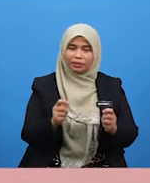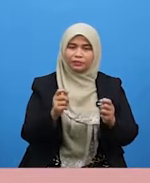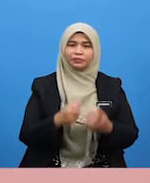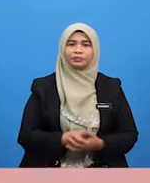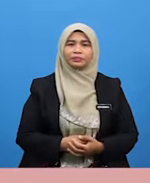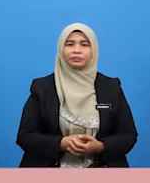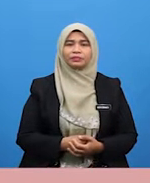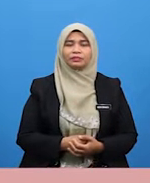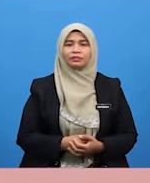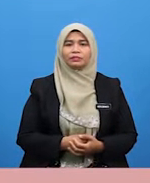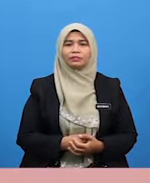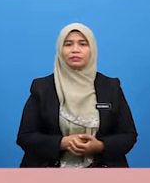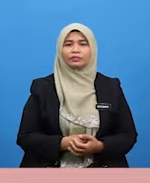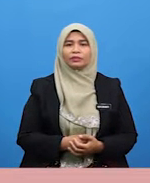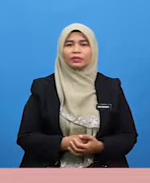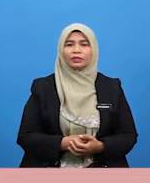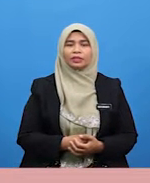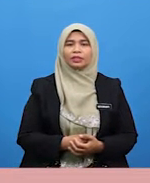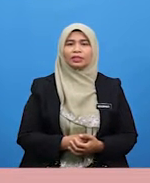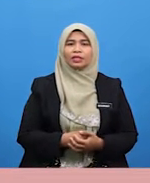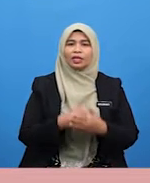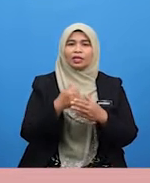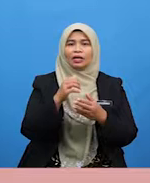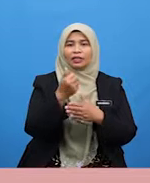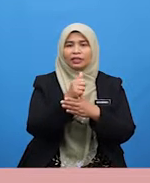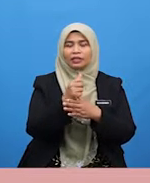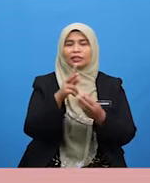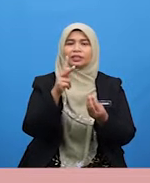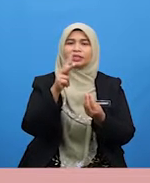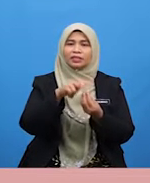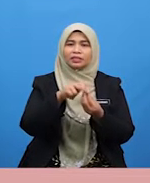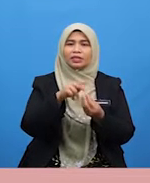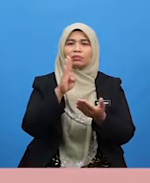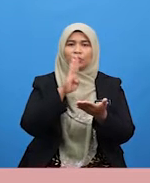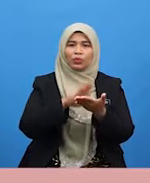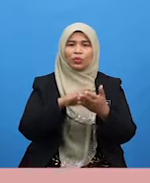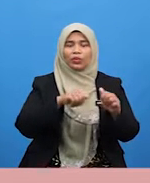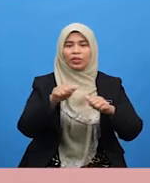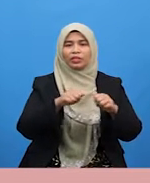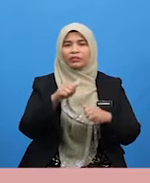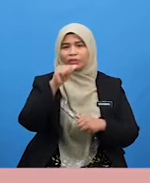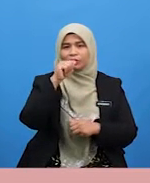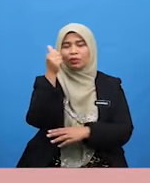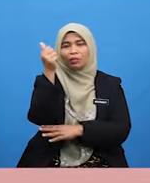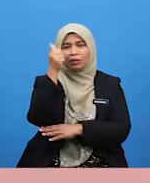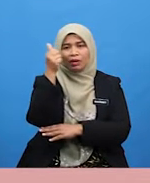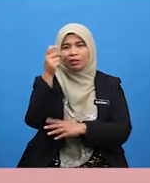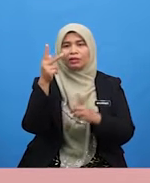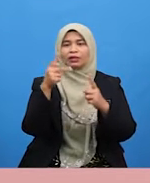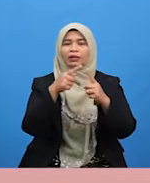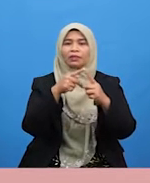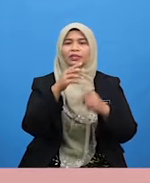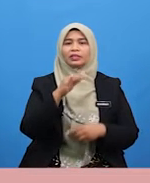Jawapannya, soalan kedua, antara kesan buruk aktiviti minum arak kepada individu